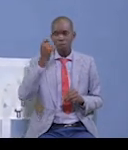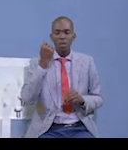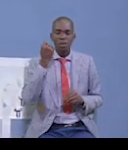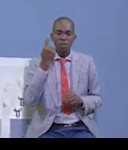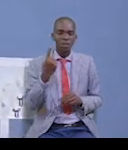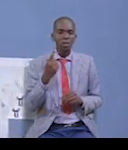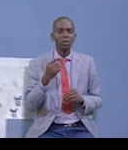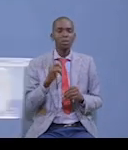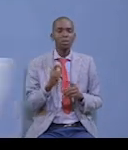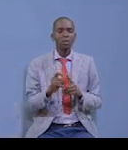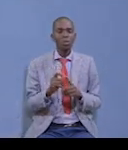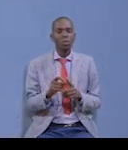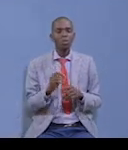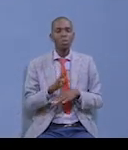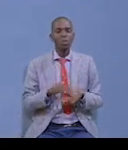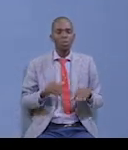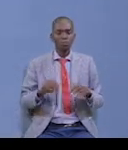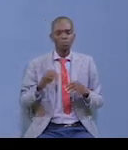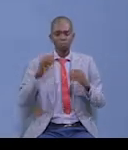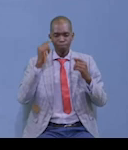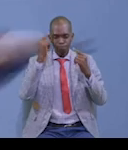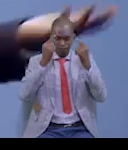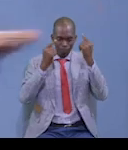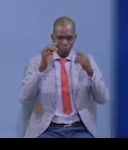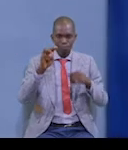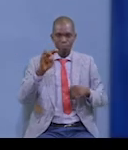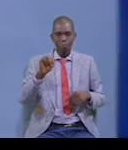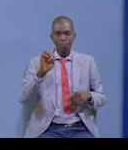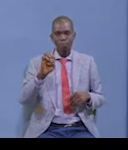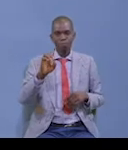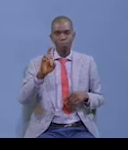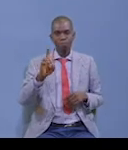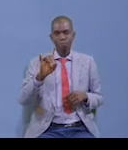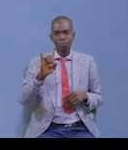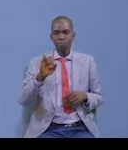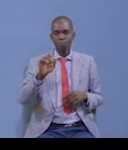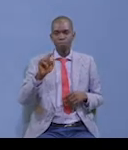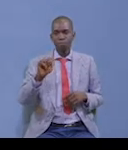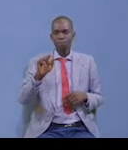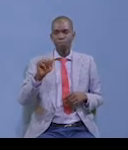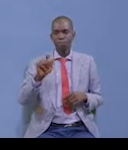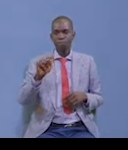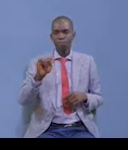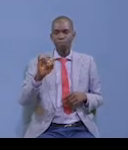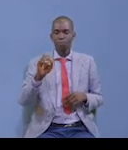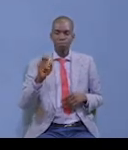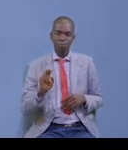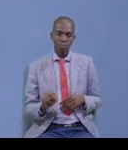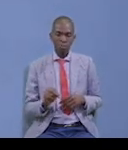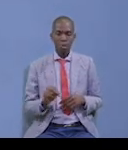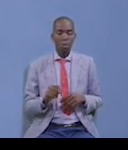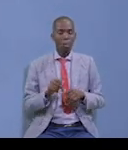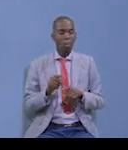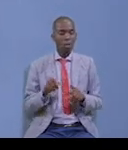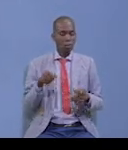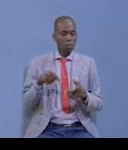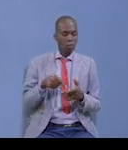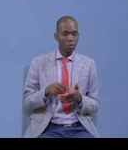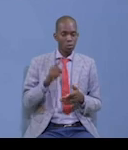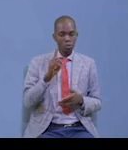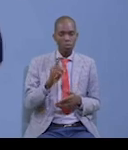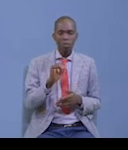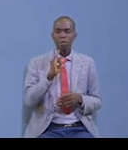meditation. అనేక మంది భారతీయులు కూడా ధ్యానాలు చేస్తుంటారు. The meditation we're talking about here is scripture. కానీ ఇక్కడ చెప్పబడుతున్న